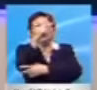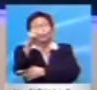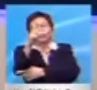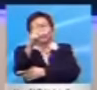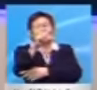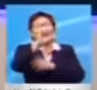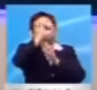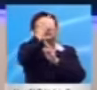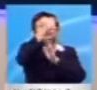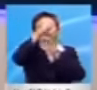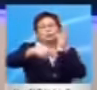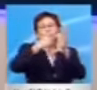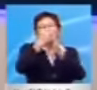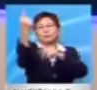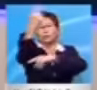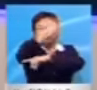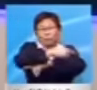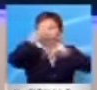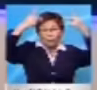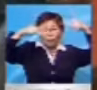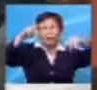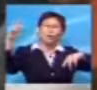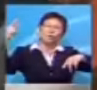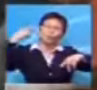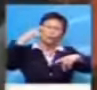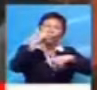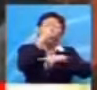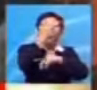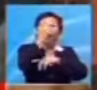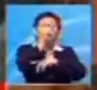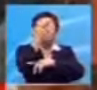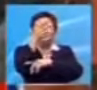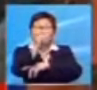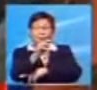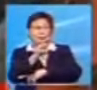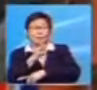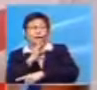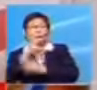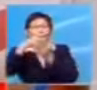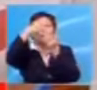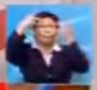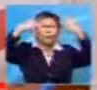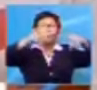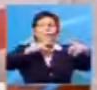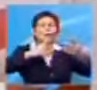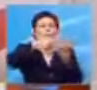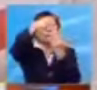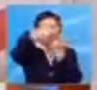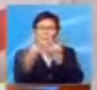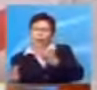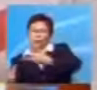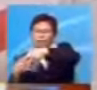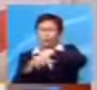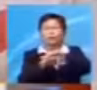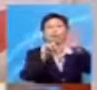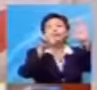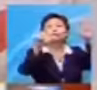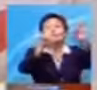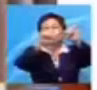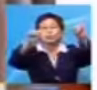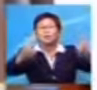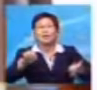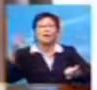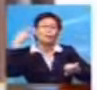10 jam sehi menurut pengarah radio RTM Dr nawiah lah program menggabungkan tujuh stesen radio RTM